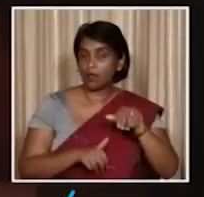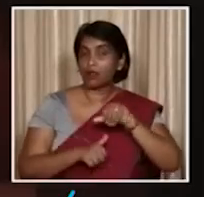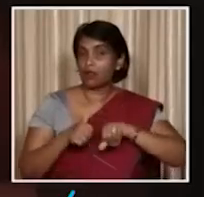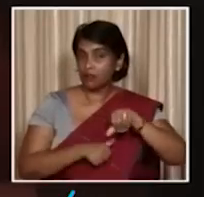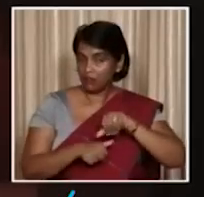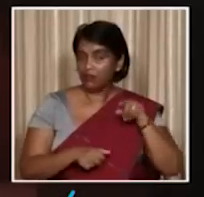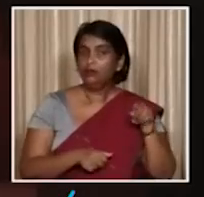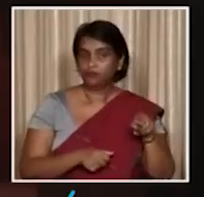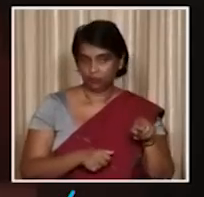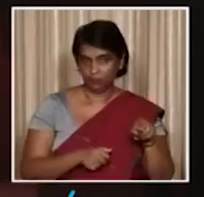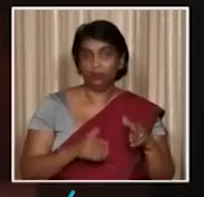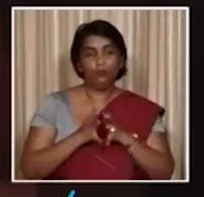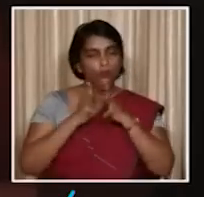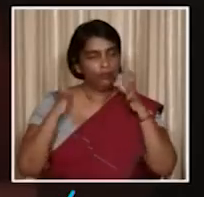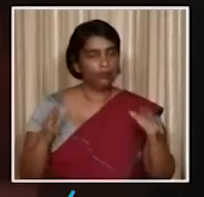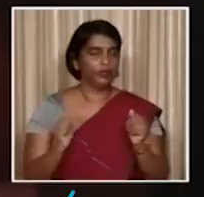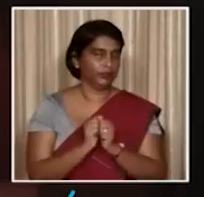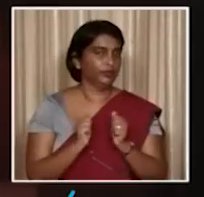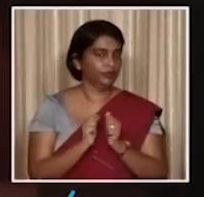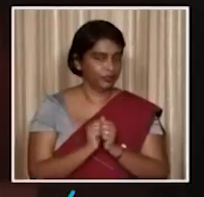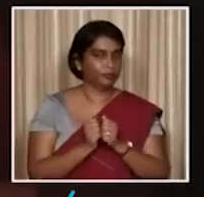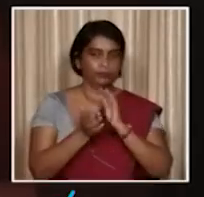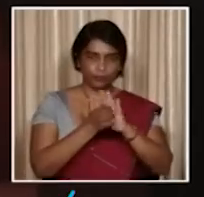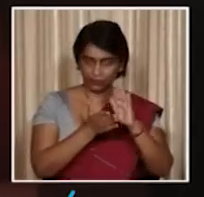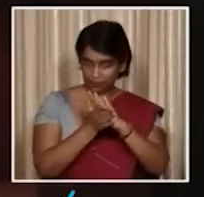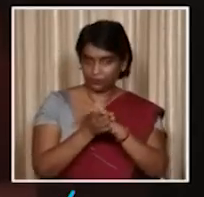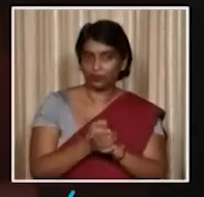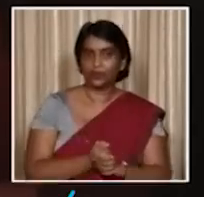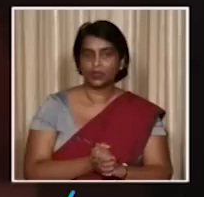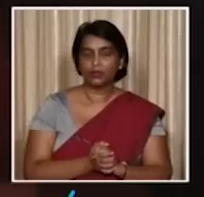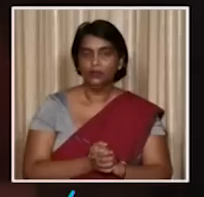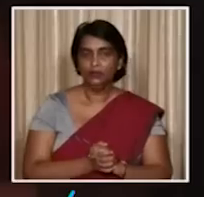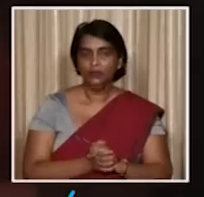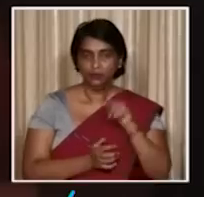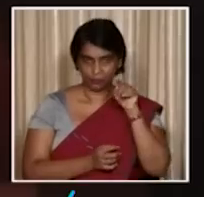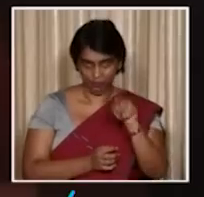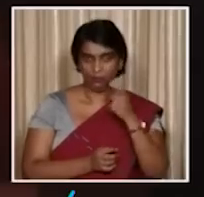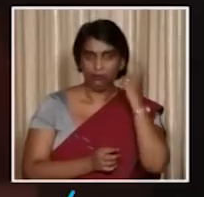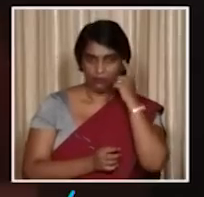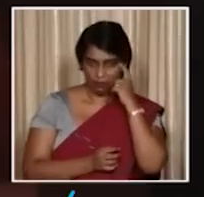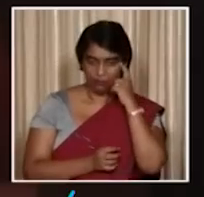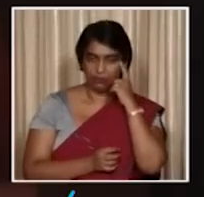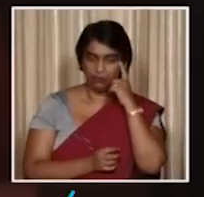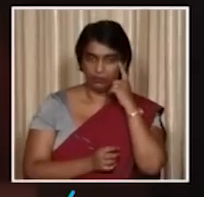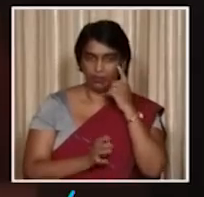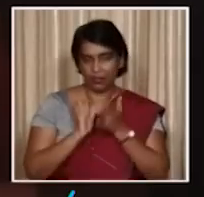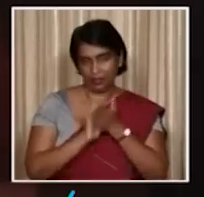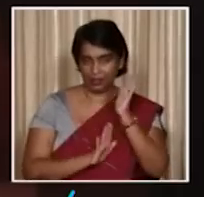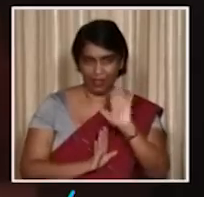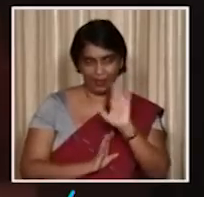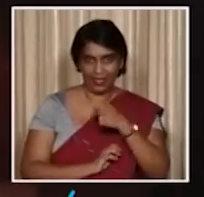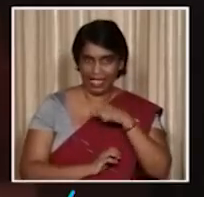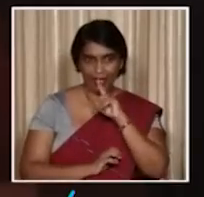හරහා දැවැන්ත කාර්යභාරයක් ඉෂ්ට සිද්ධ වෙනවා. දැන් ඔබතුමා මම දන්නවා මේකට අමනාප වෙන්නේපා මෙහෙම